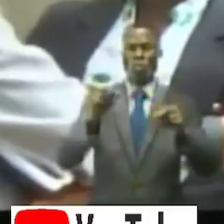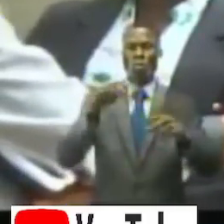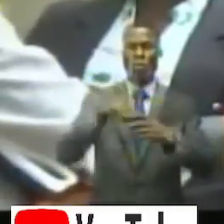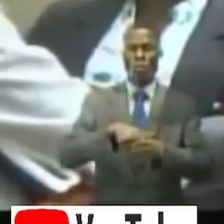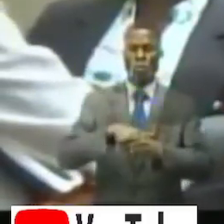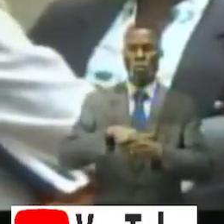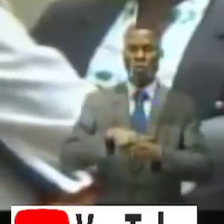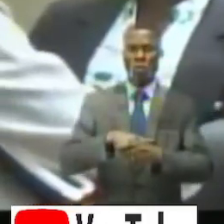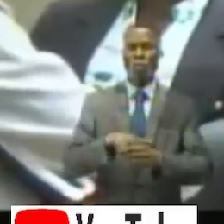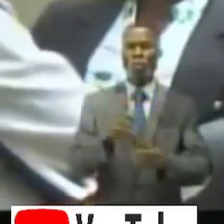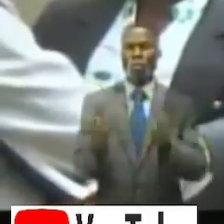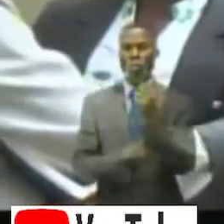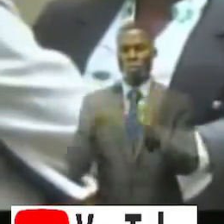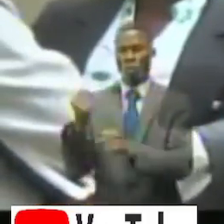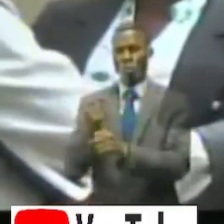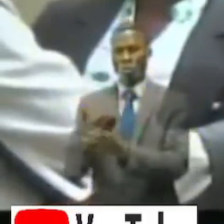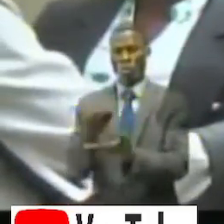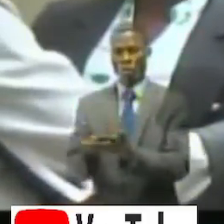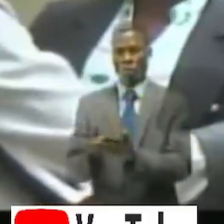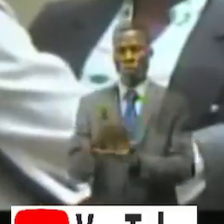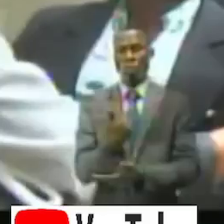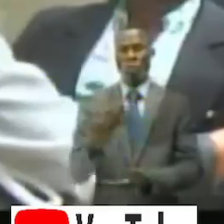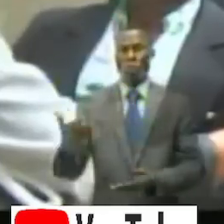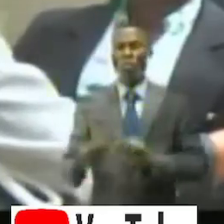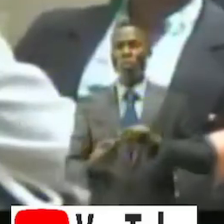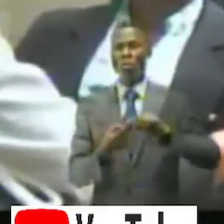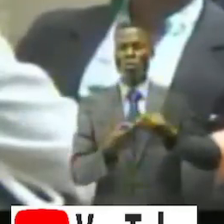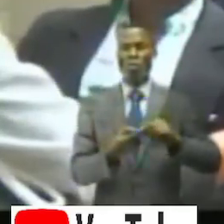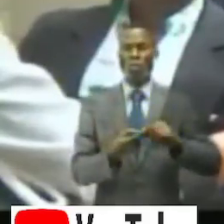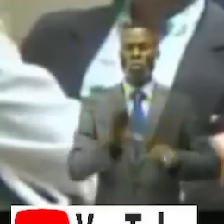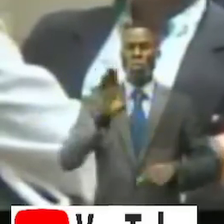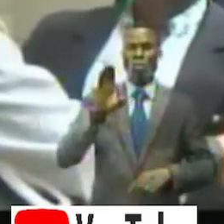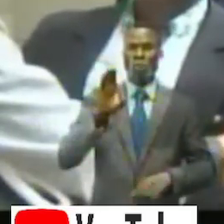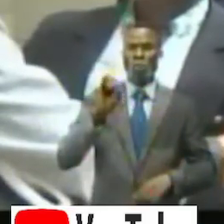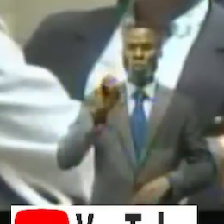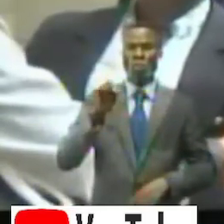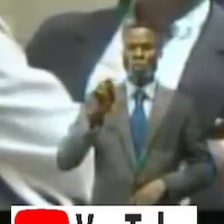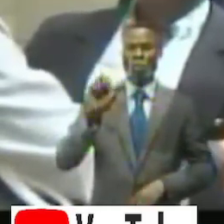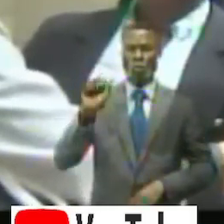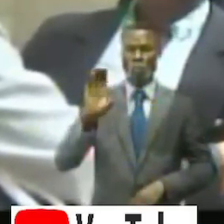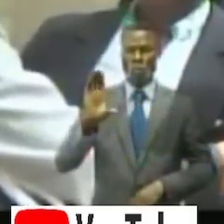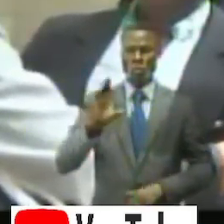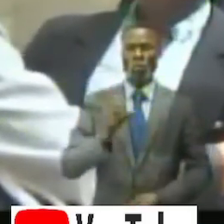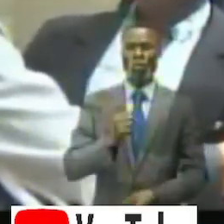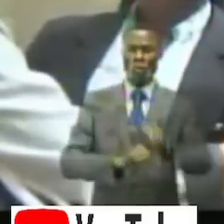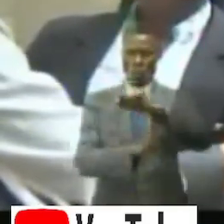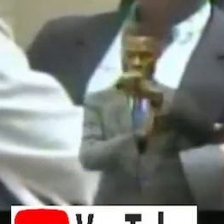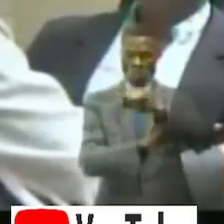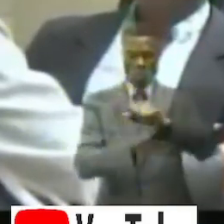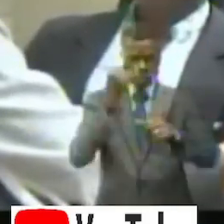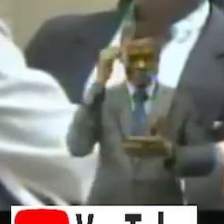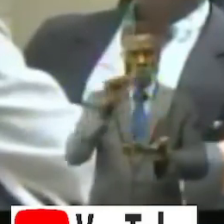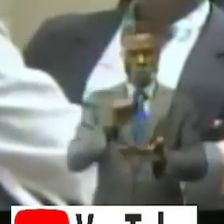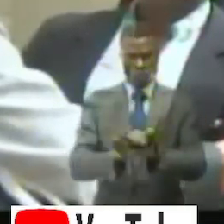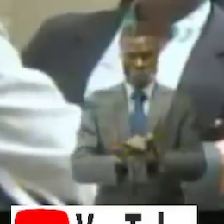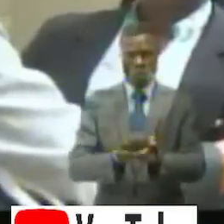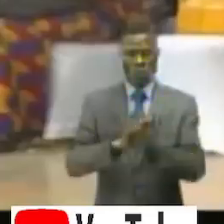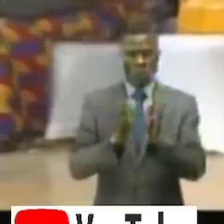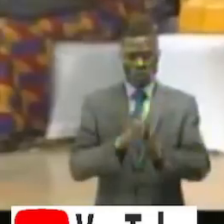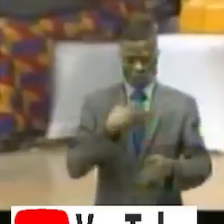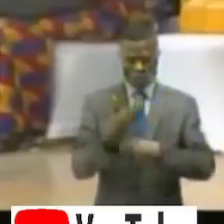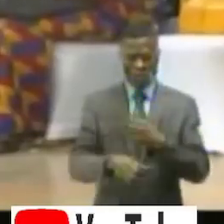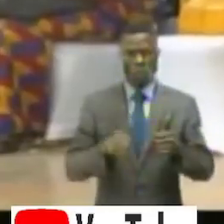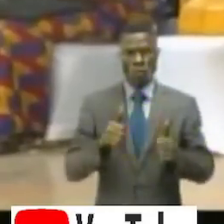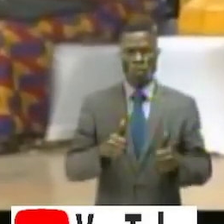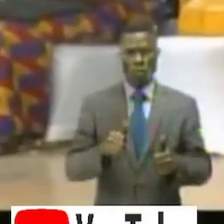des producteurs, le prix de certains produits spécifiques, que la CONAC est en train de les accompagner dans cette étude pour que ça soit bien mené.